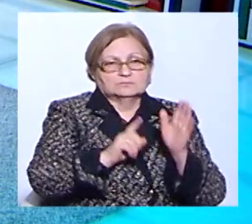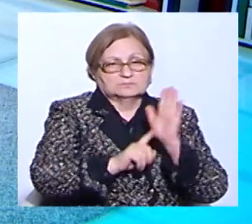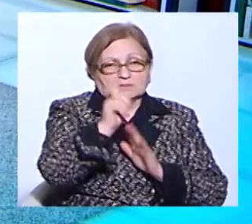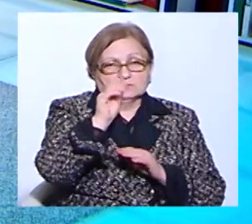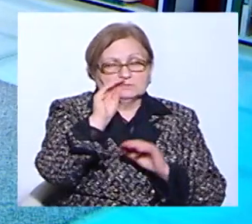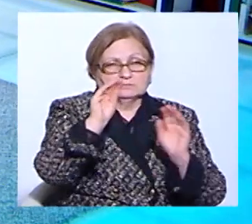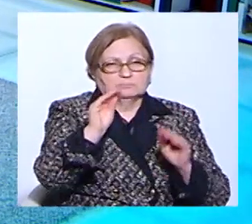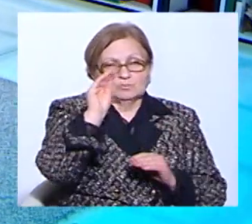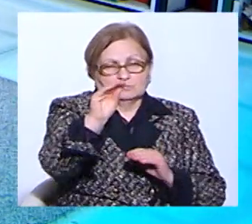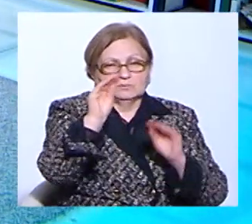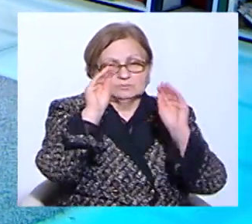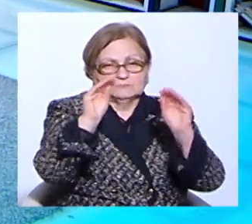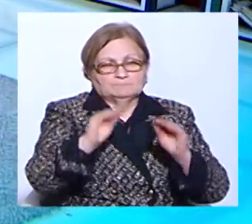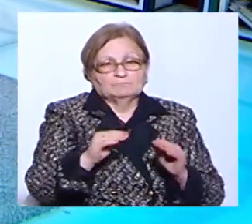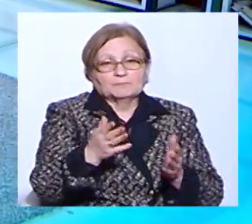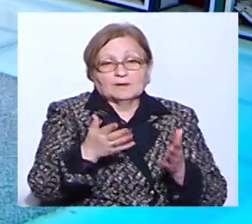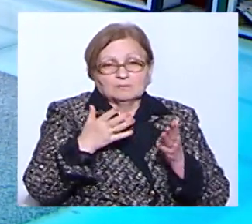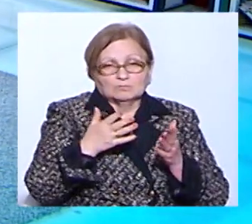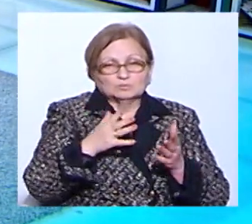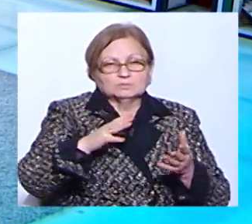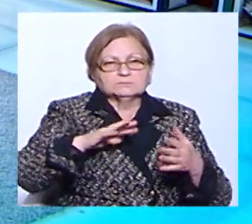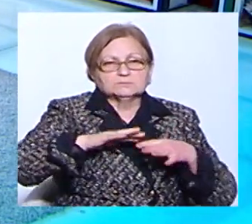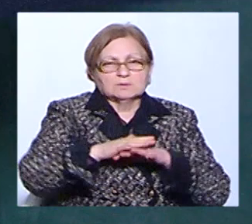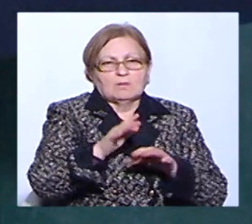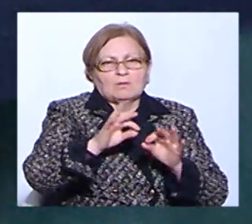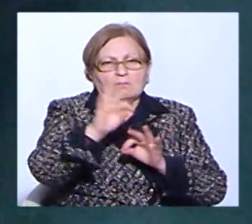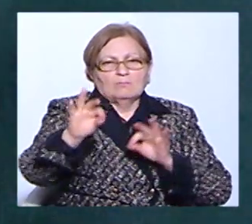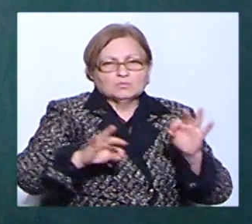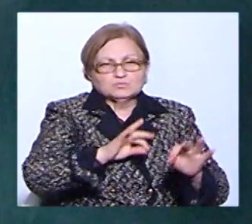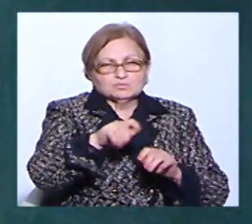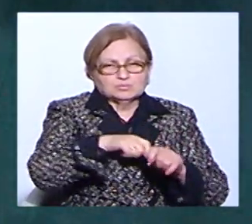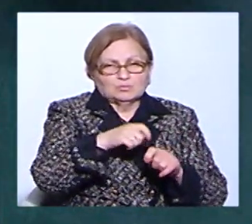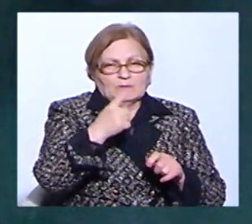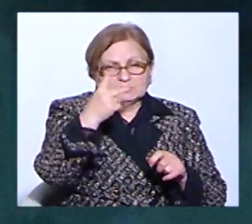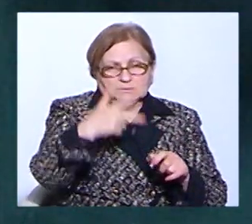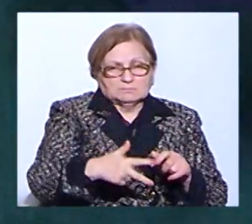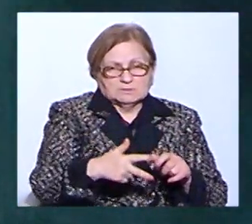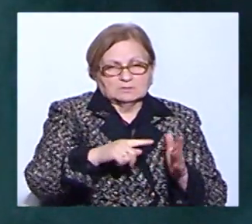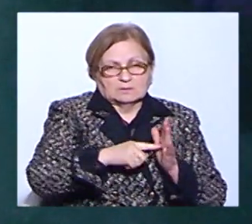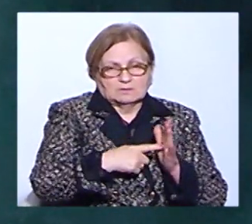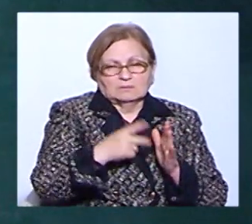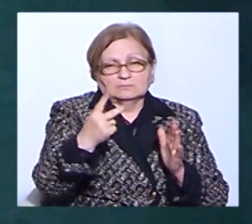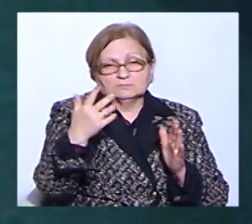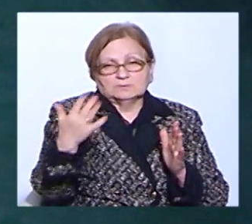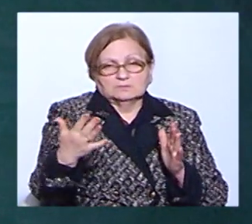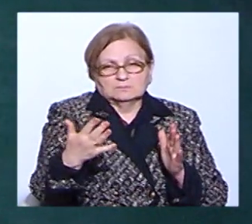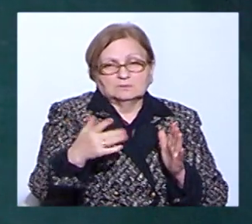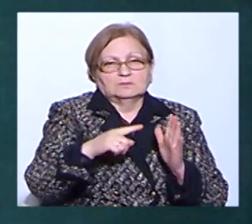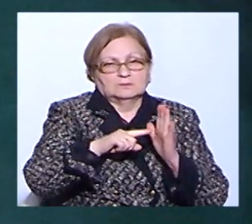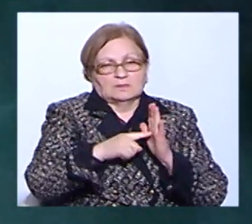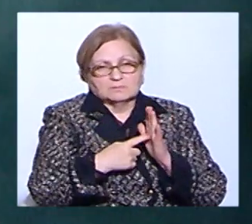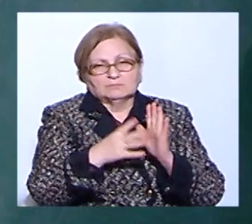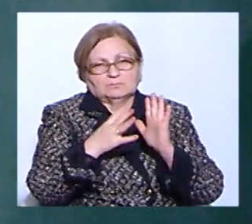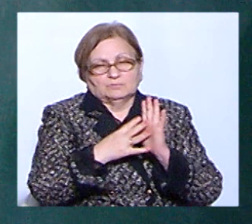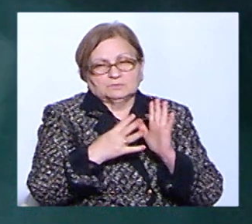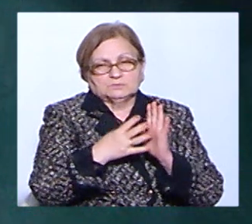ფორმულაში. შესაბამისად გვამოგდის მოცულობა 1/3, ვიცით, გამრავლებული 25-ზე, გამრავლებული